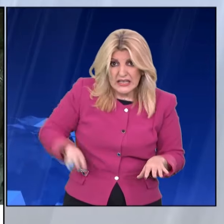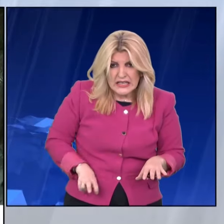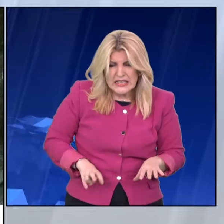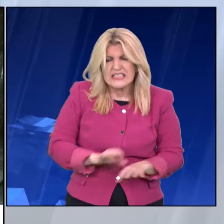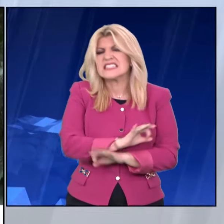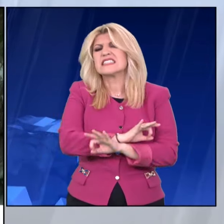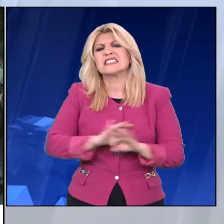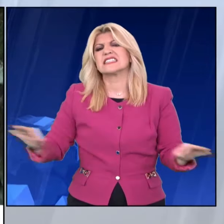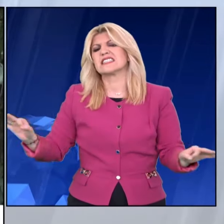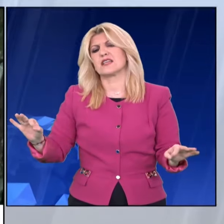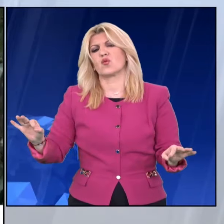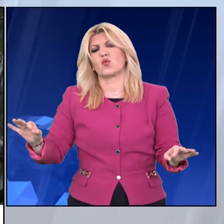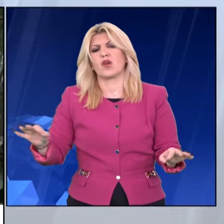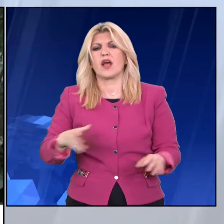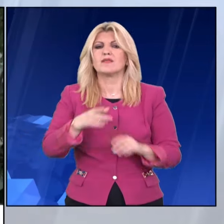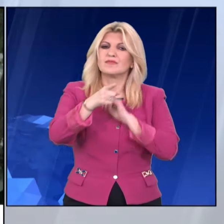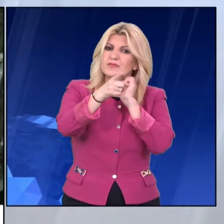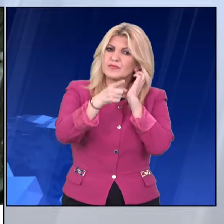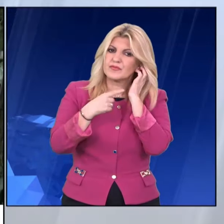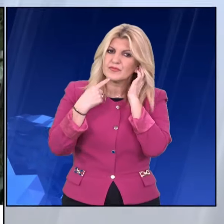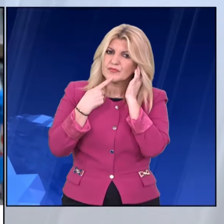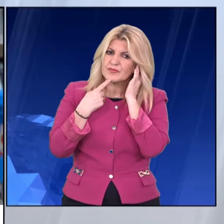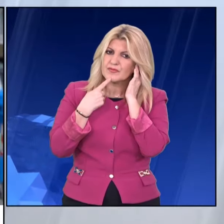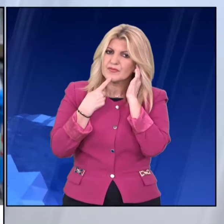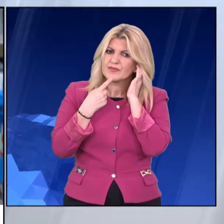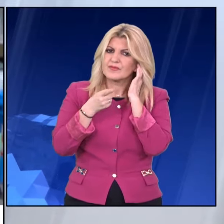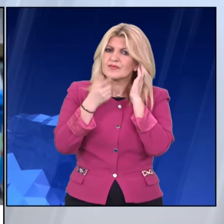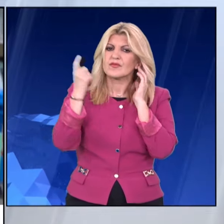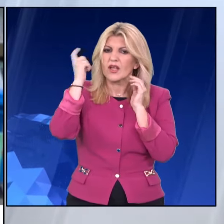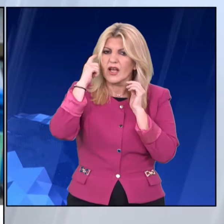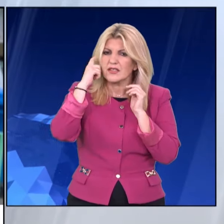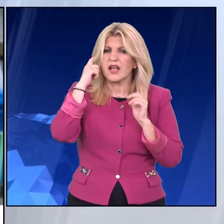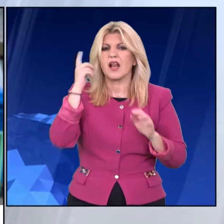πυροβολισμός και ακούω λιαχτά κάποιες ούλες.